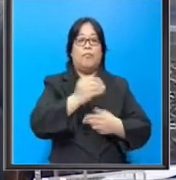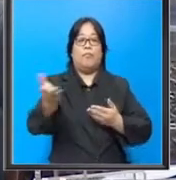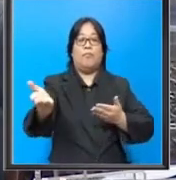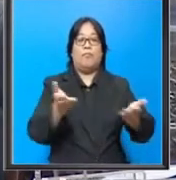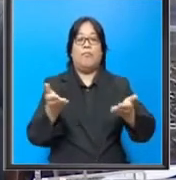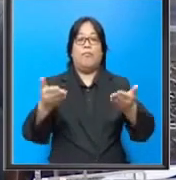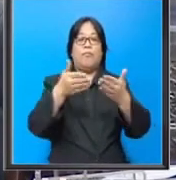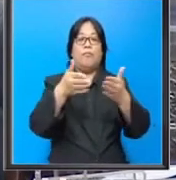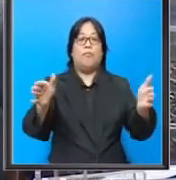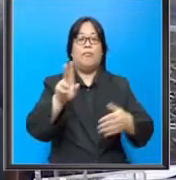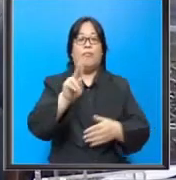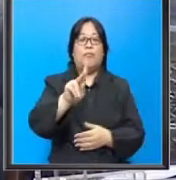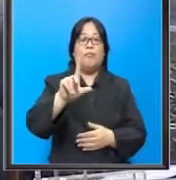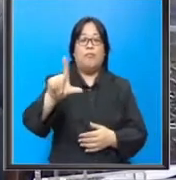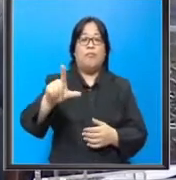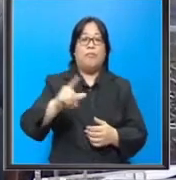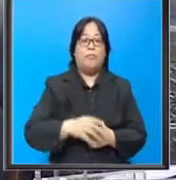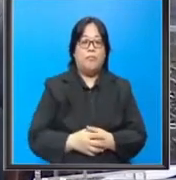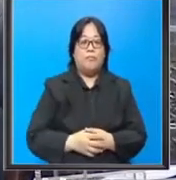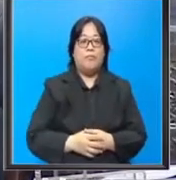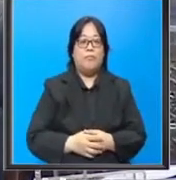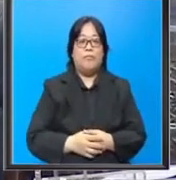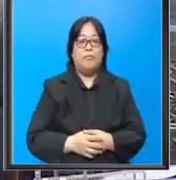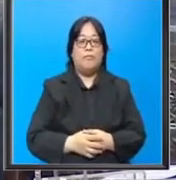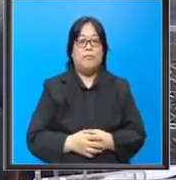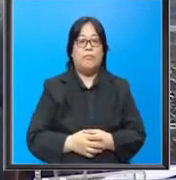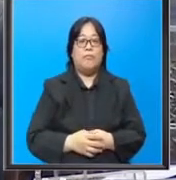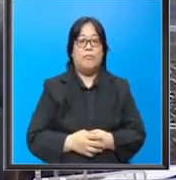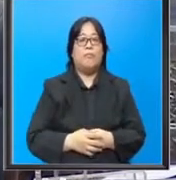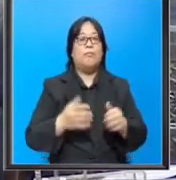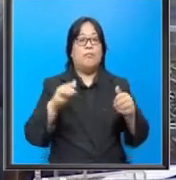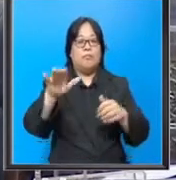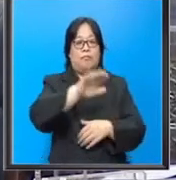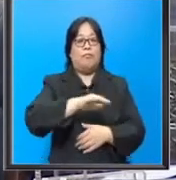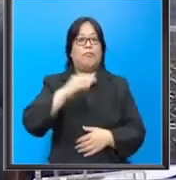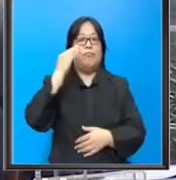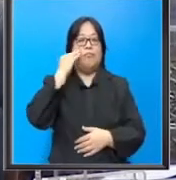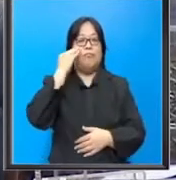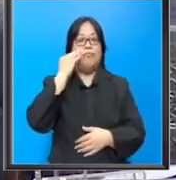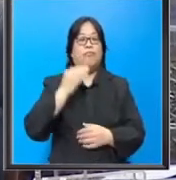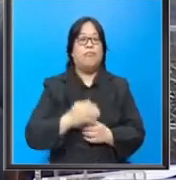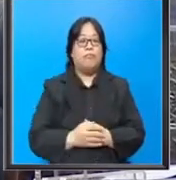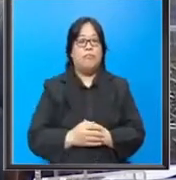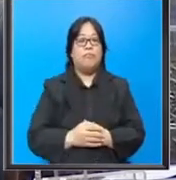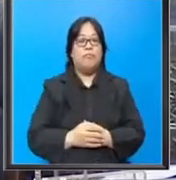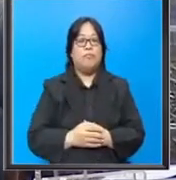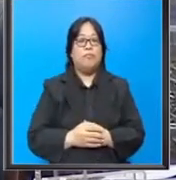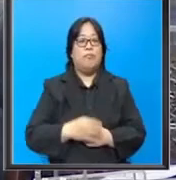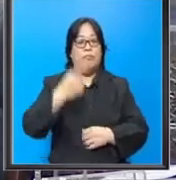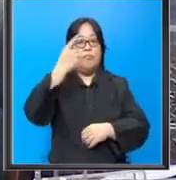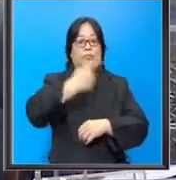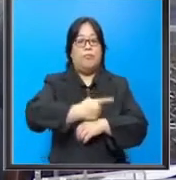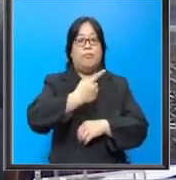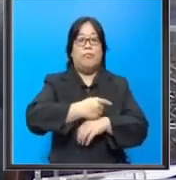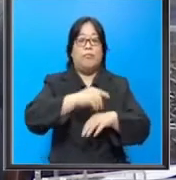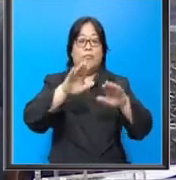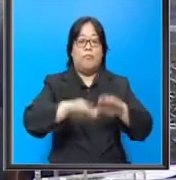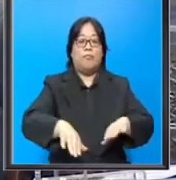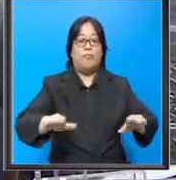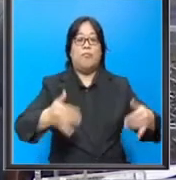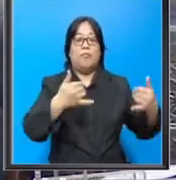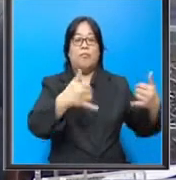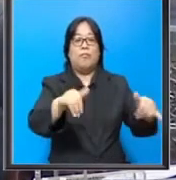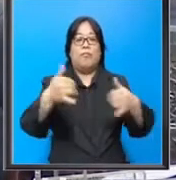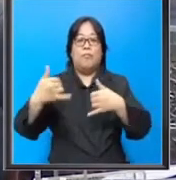kemudahan Awam columbo Hai seperti yang semua maklum rutin harian kanak-kanak untuk